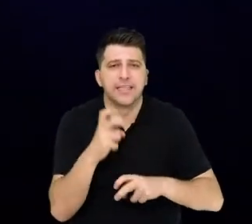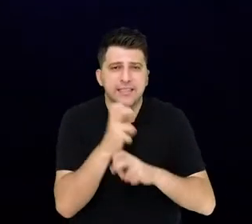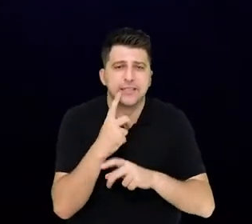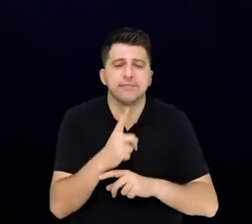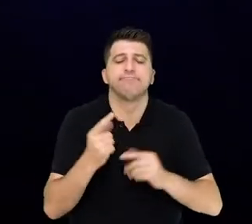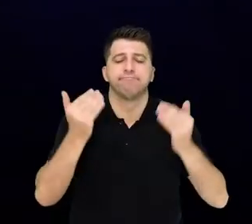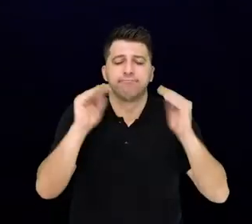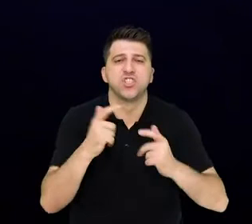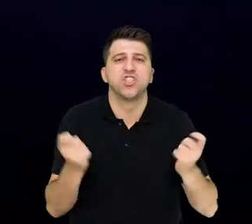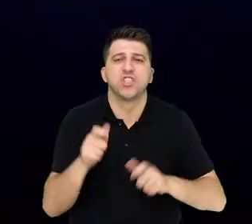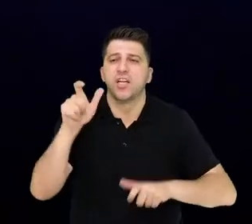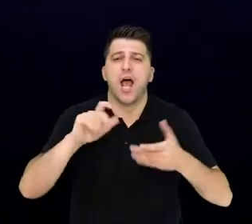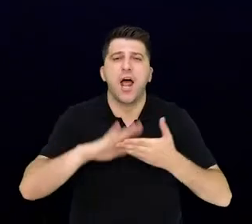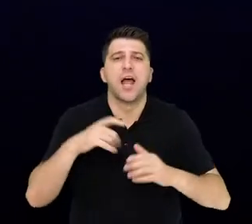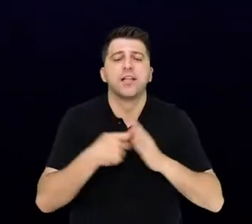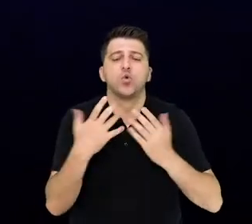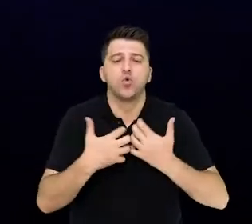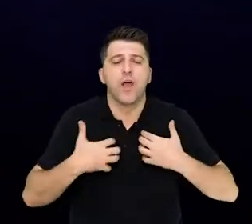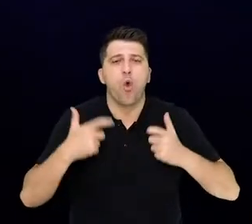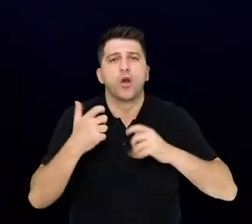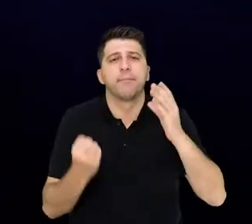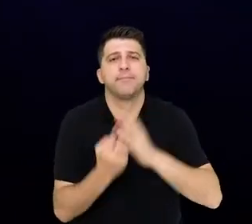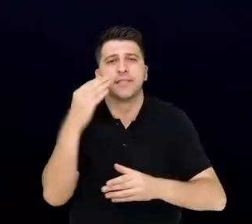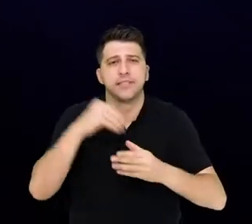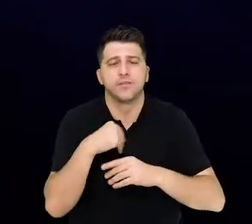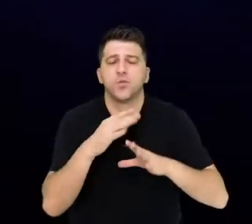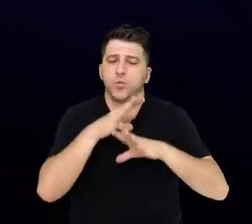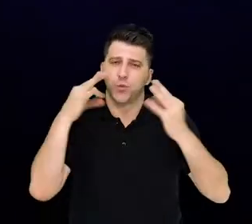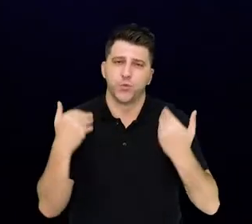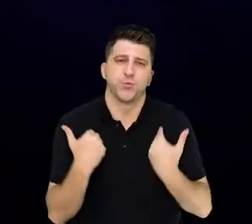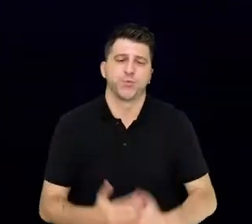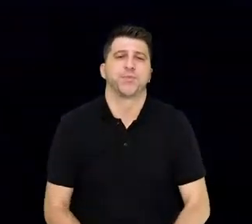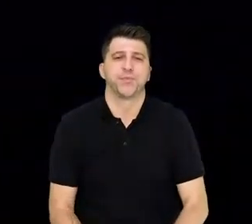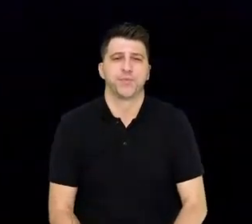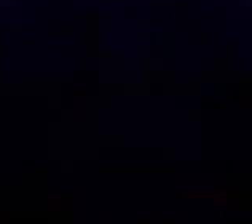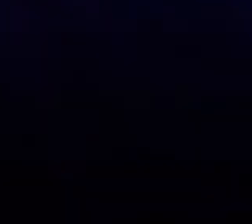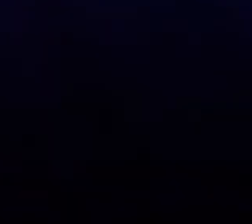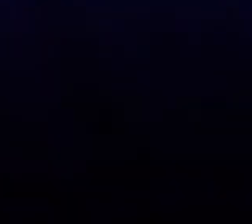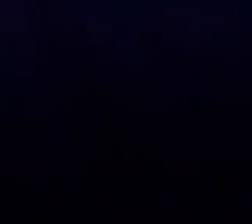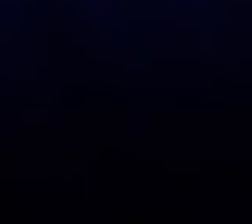çalışan arkadaşlarımız adına daha güvenli bir ortam yarattığımız için mutluluk duyuyoruz.